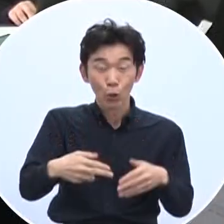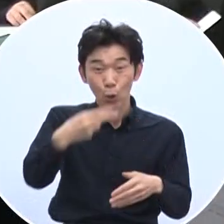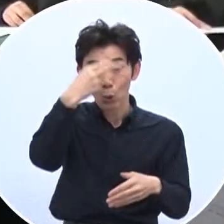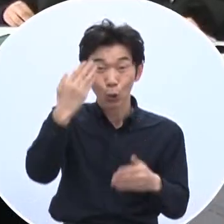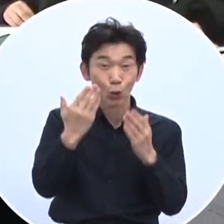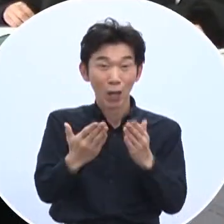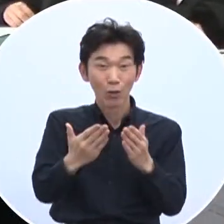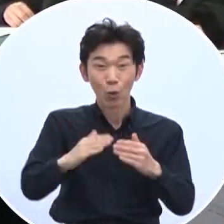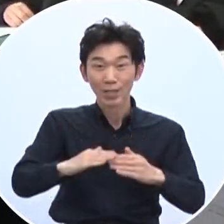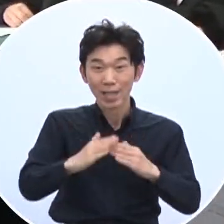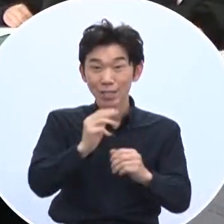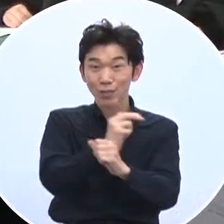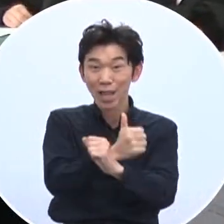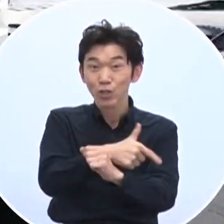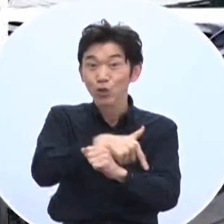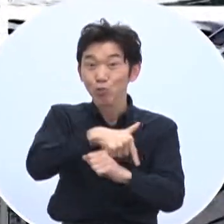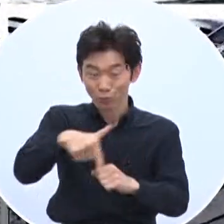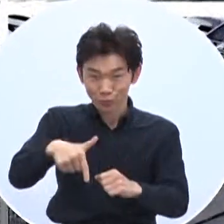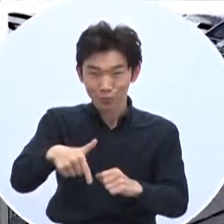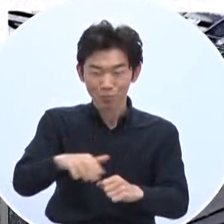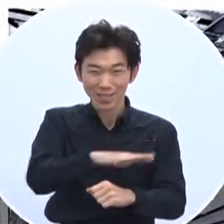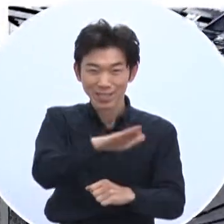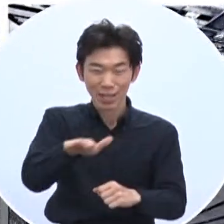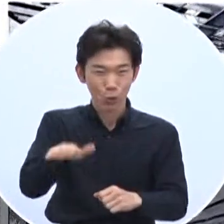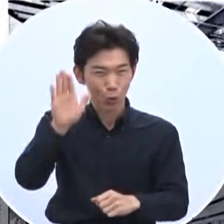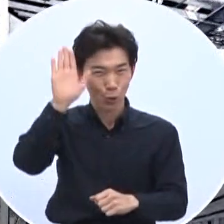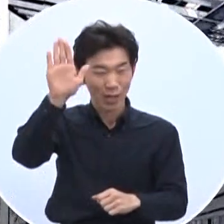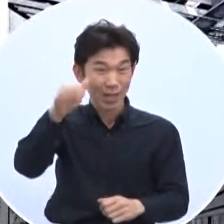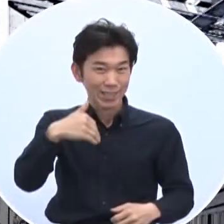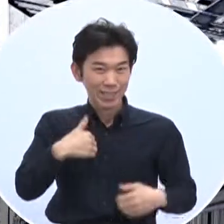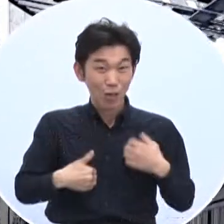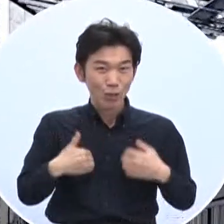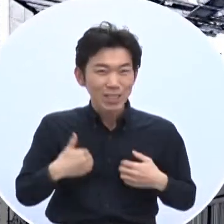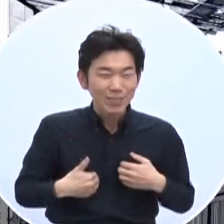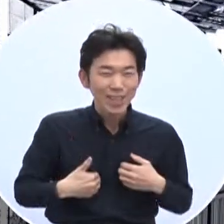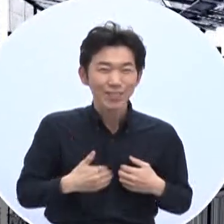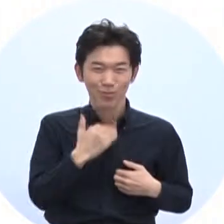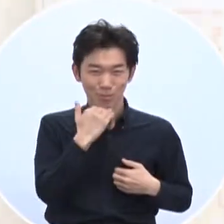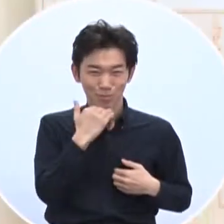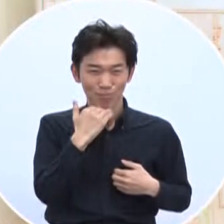日市工業高等学校建築研究部、皆さんの今後が楽しみです。